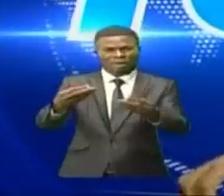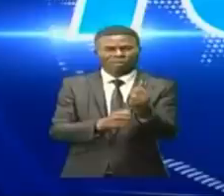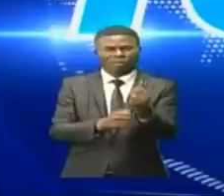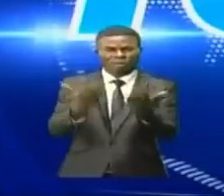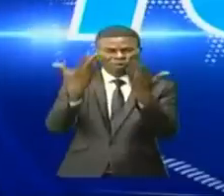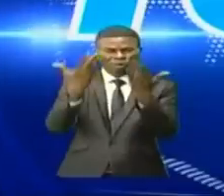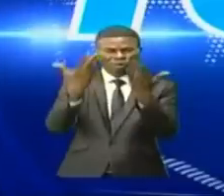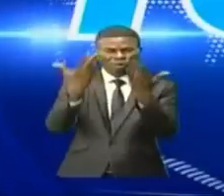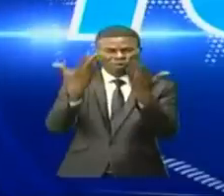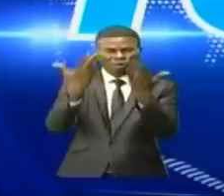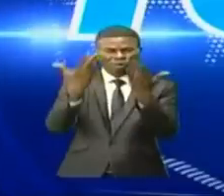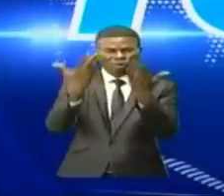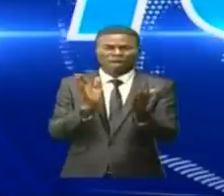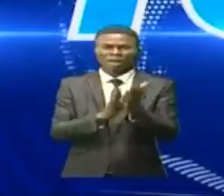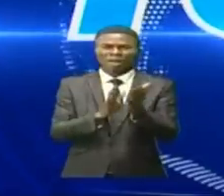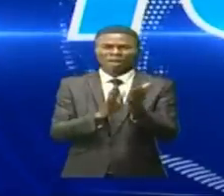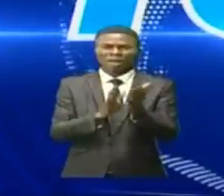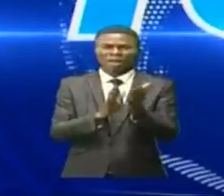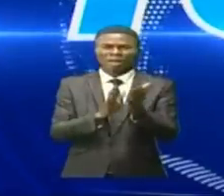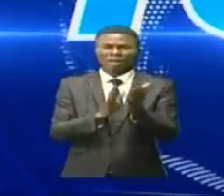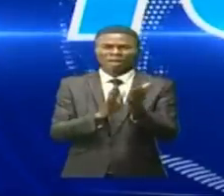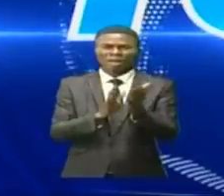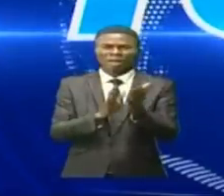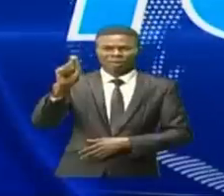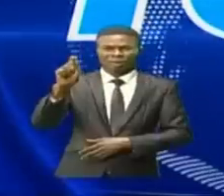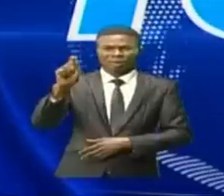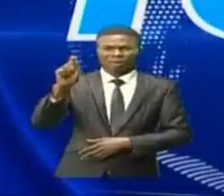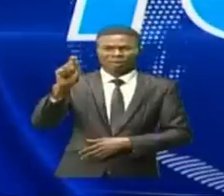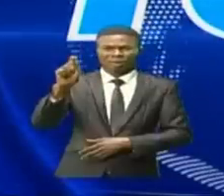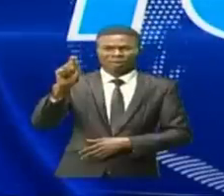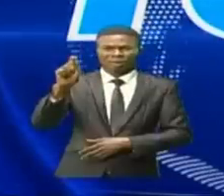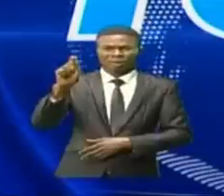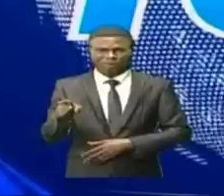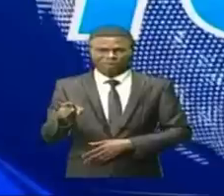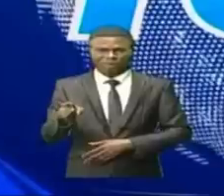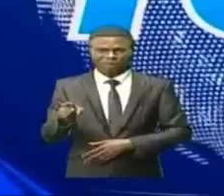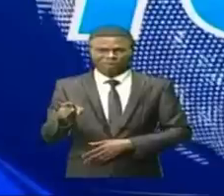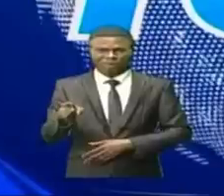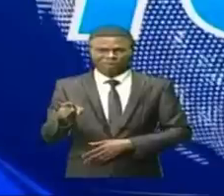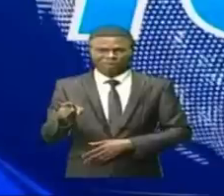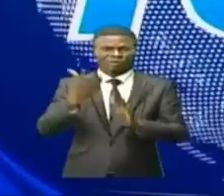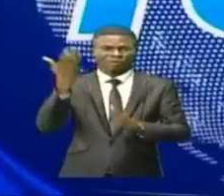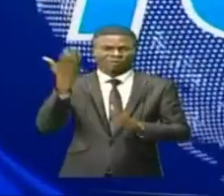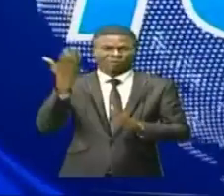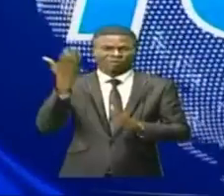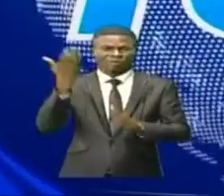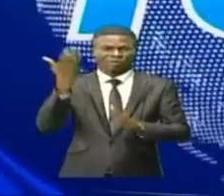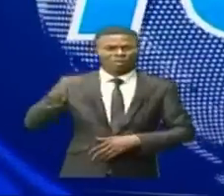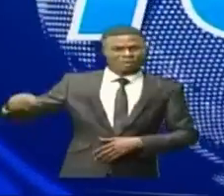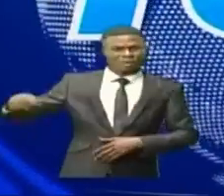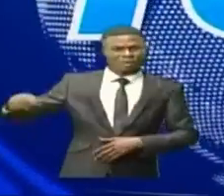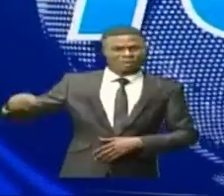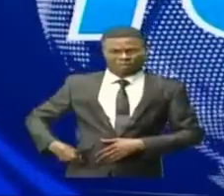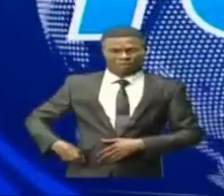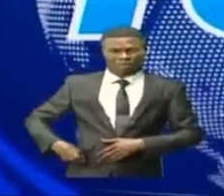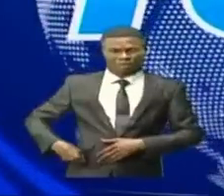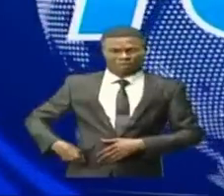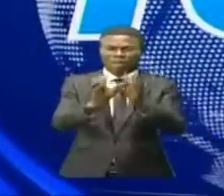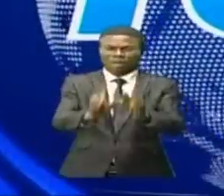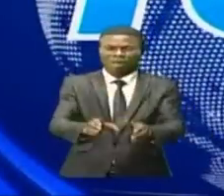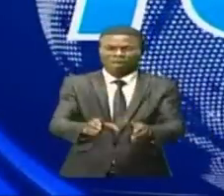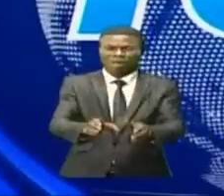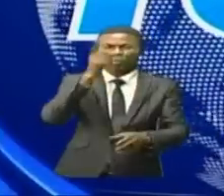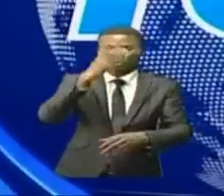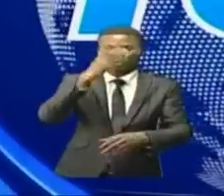de l'ISTEM. Le gouverneur du Kasaï central, John Kabeya Shikai, a procédé à la pose de la première pierre de construction